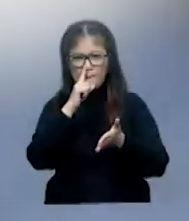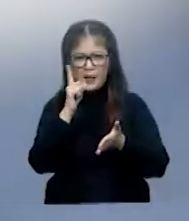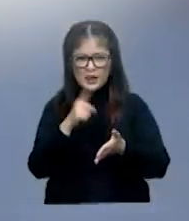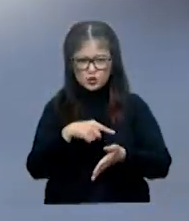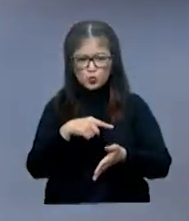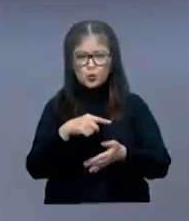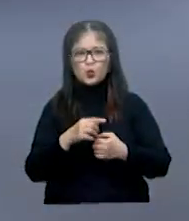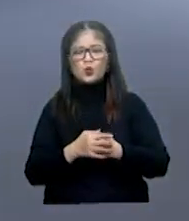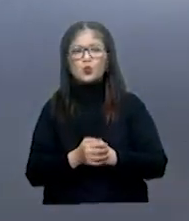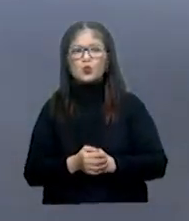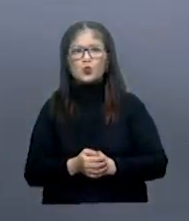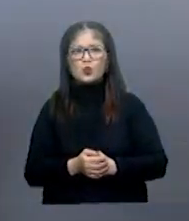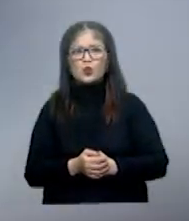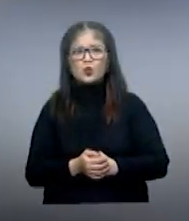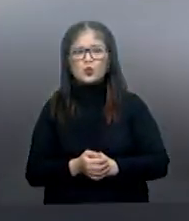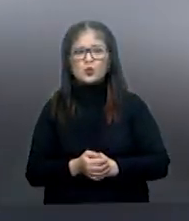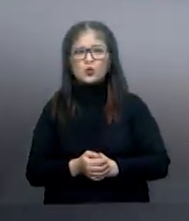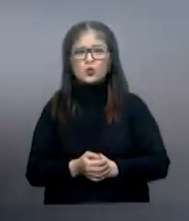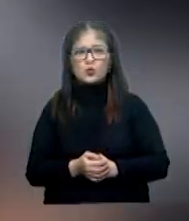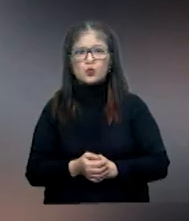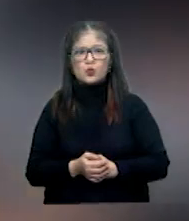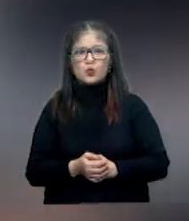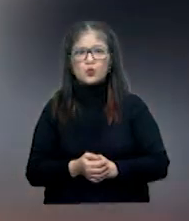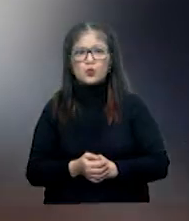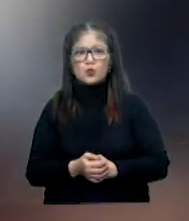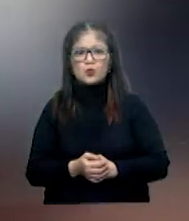Iya, ke sana paling. Ke sana nggak ada. Nggak ada.